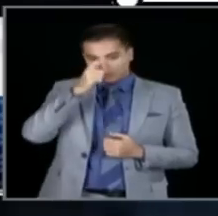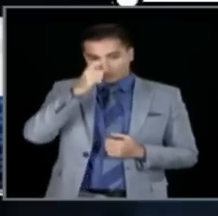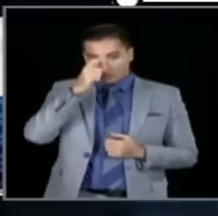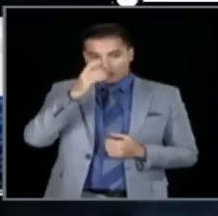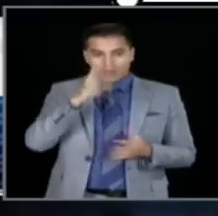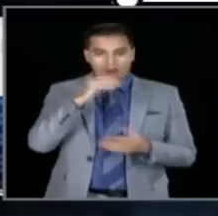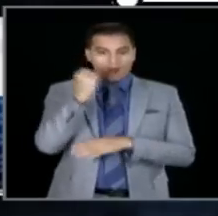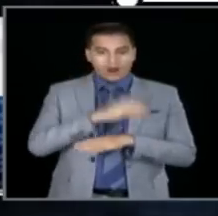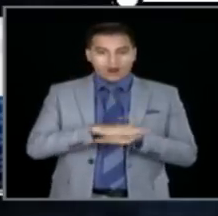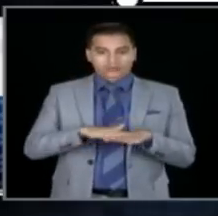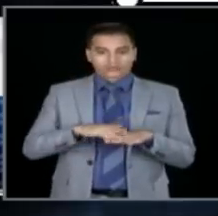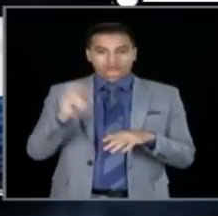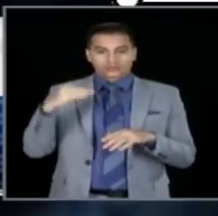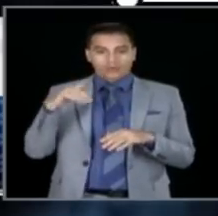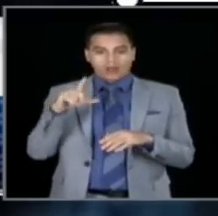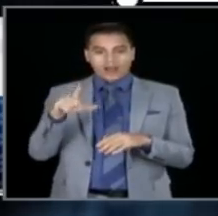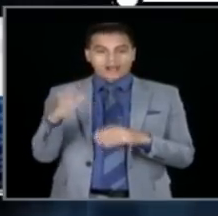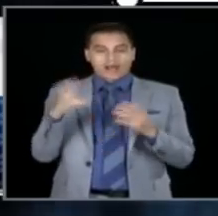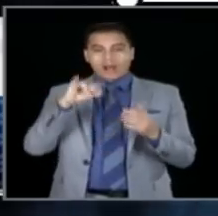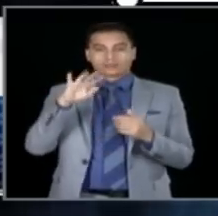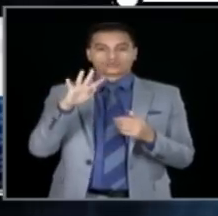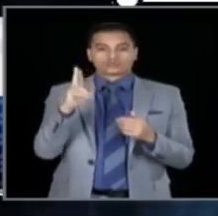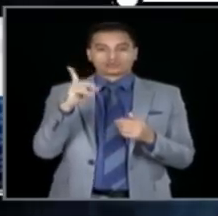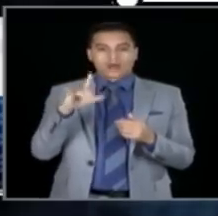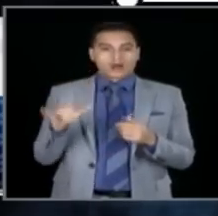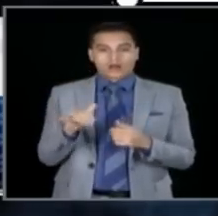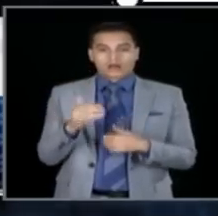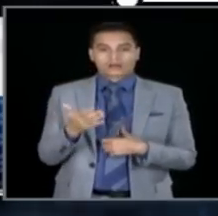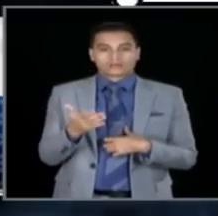الزهره، الارض، زحل، المشتري.